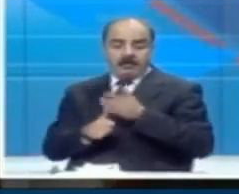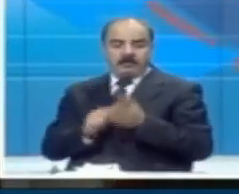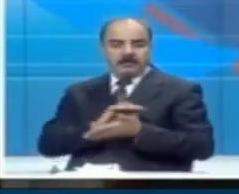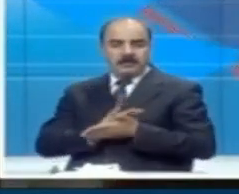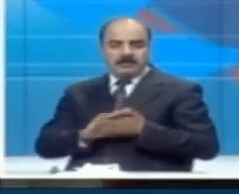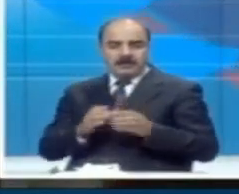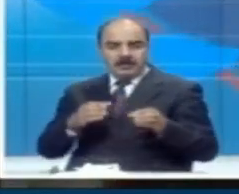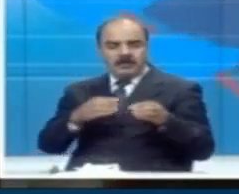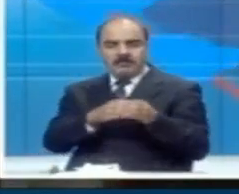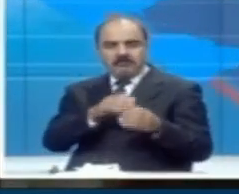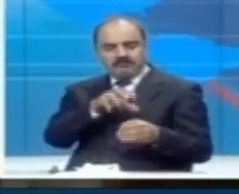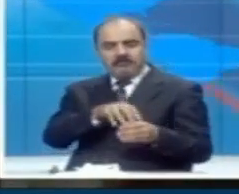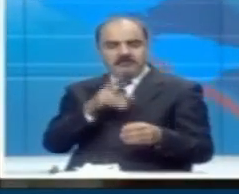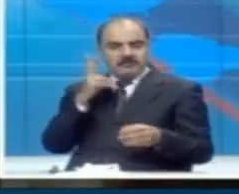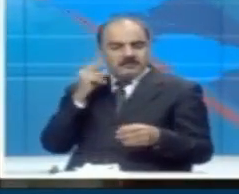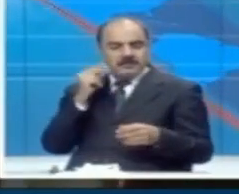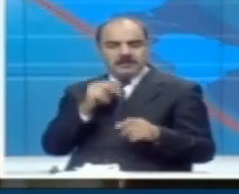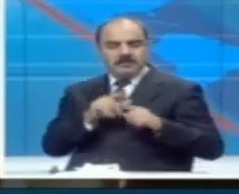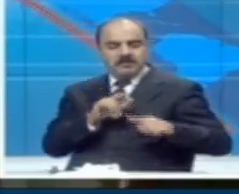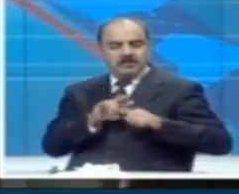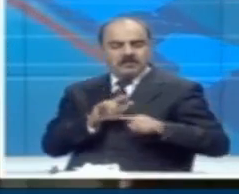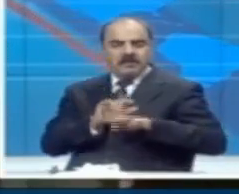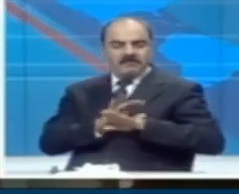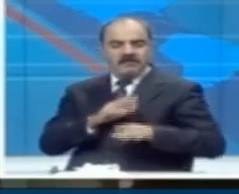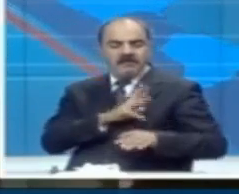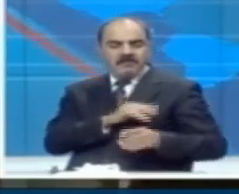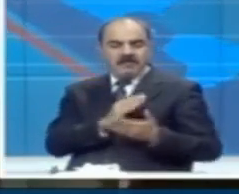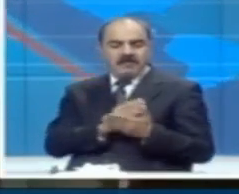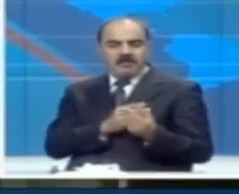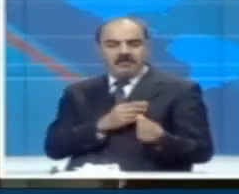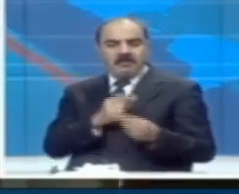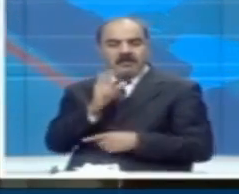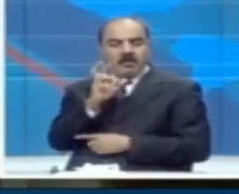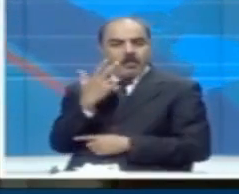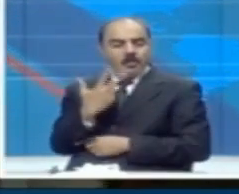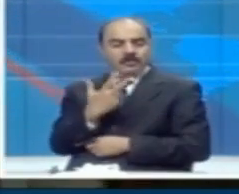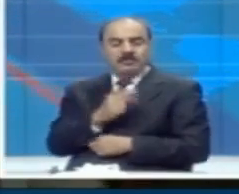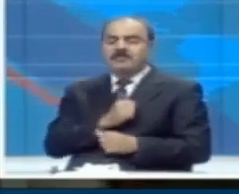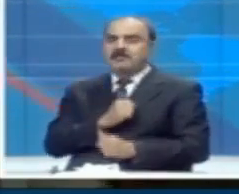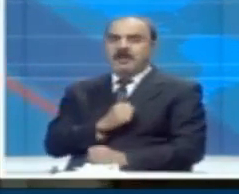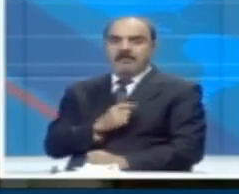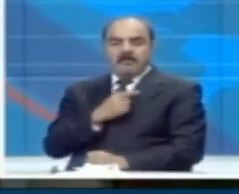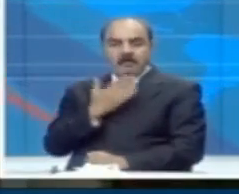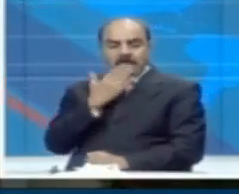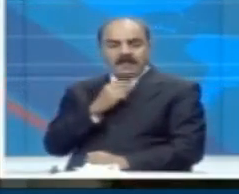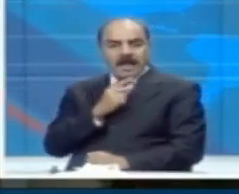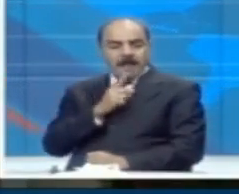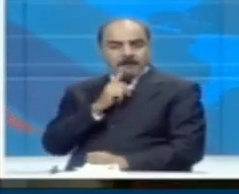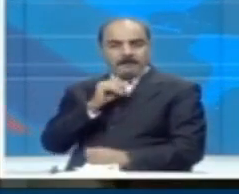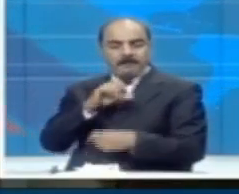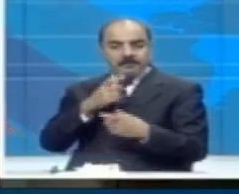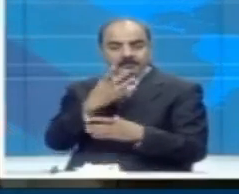سلام إسرائيل، يعني فلسطين أو القدس أو يعني بيت لحم